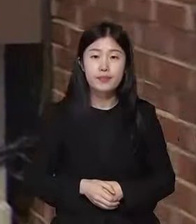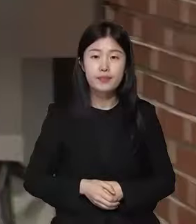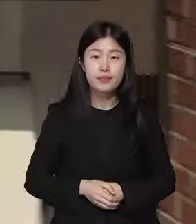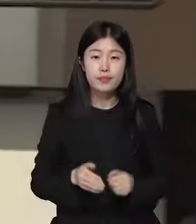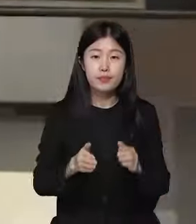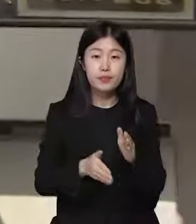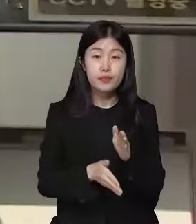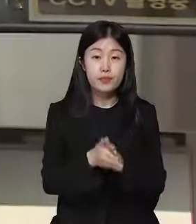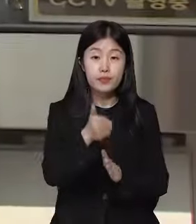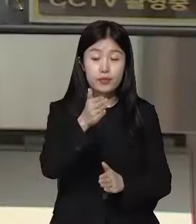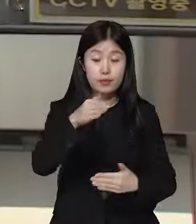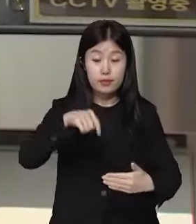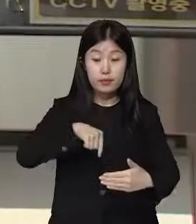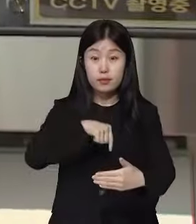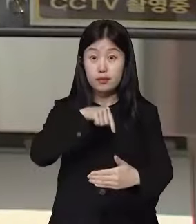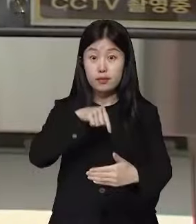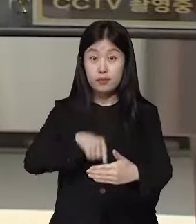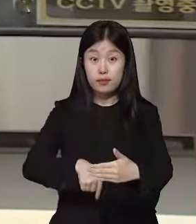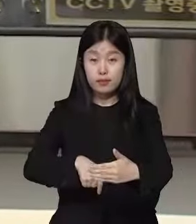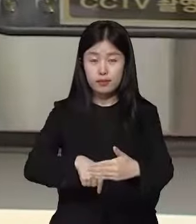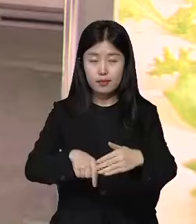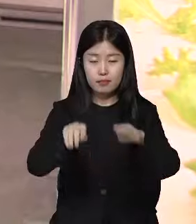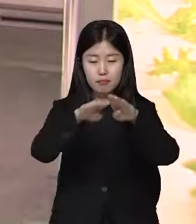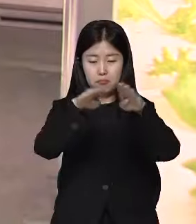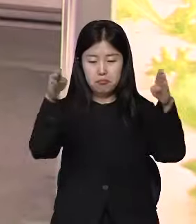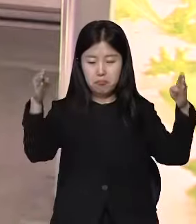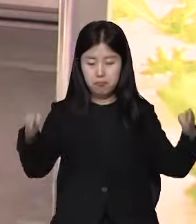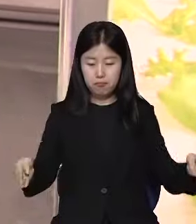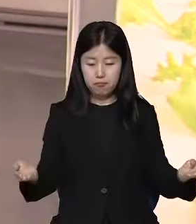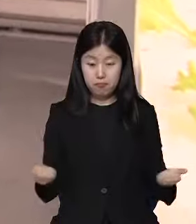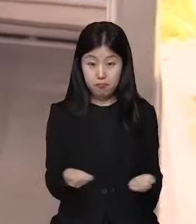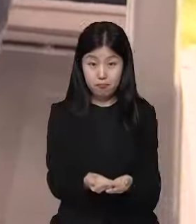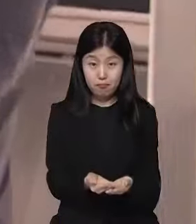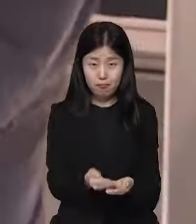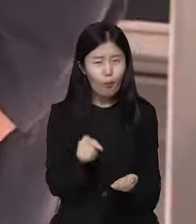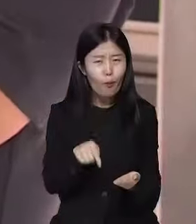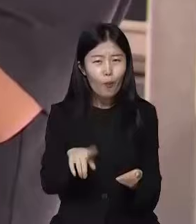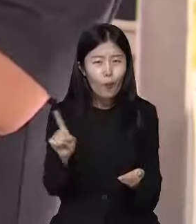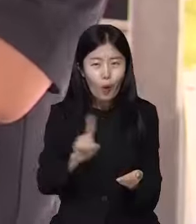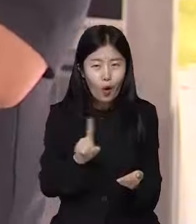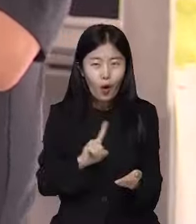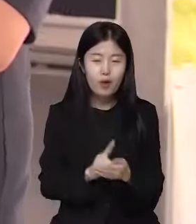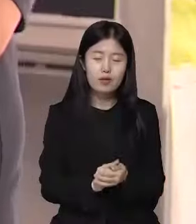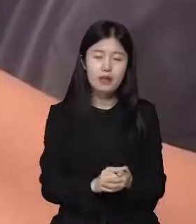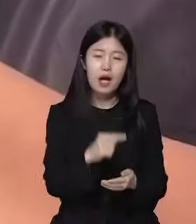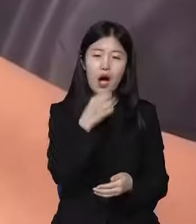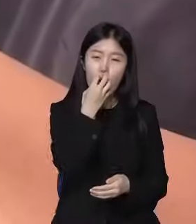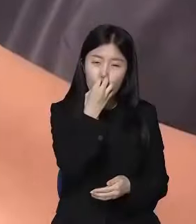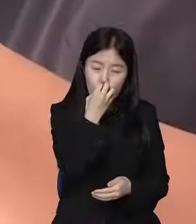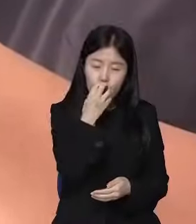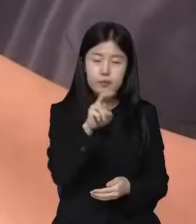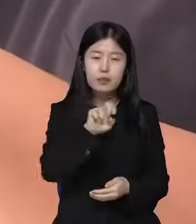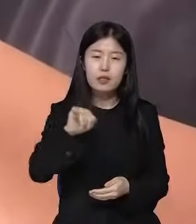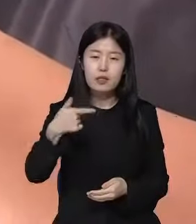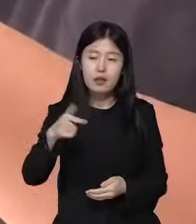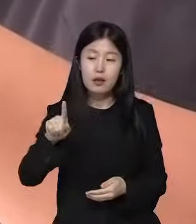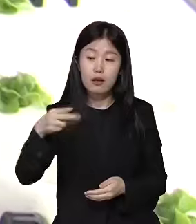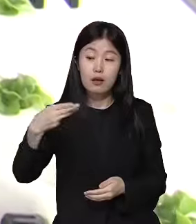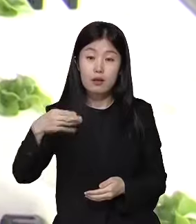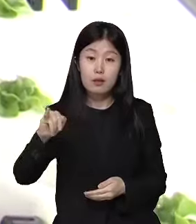도심 한복판에 자리 잡은 한 컨테이너 박스. 상추와 미나리 등 싱싱한 채소가 무럭무럭 자라고